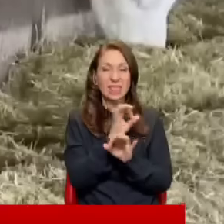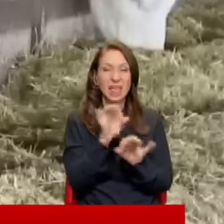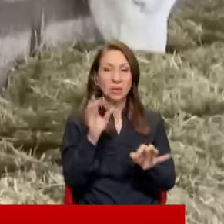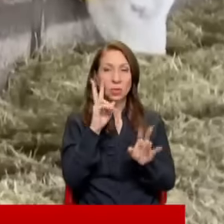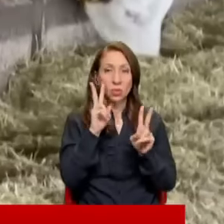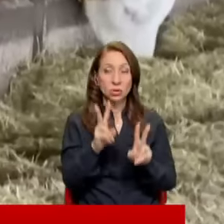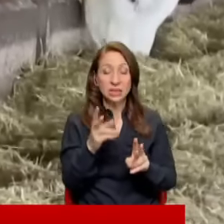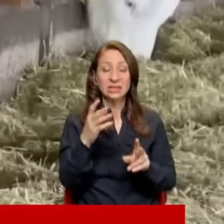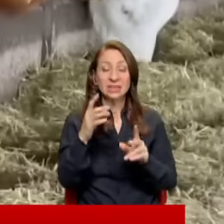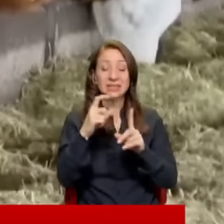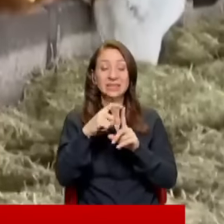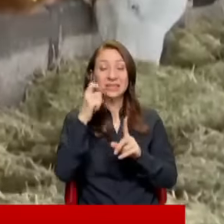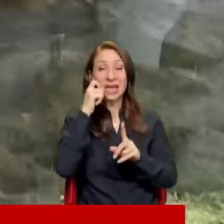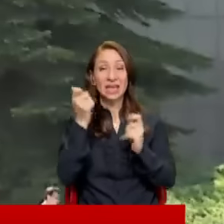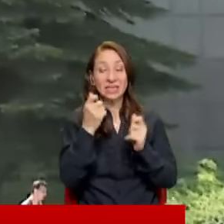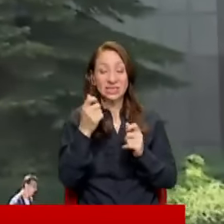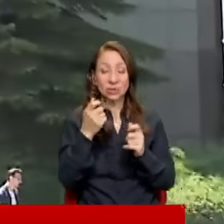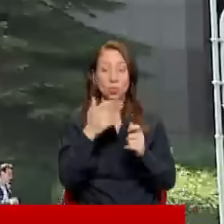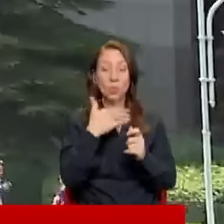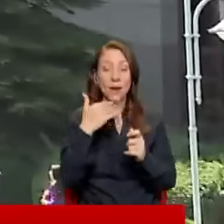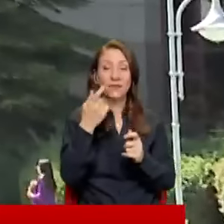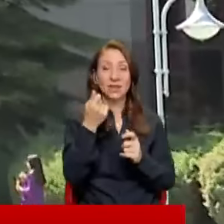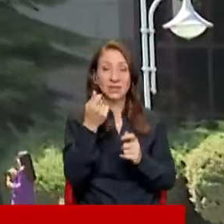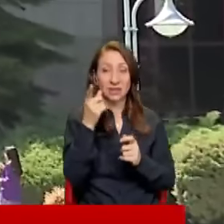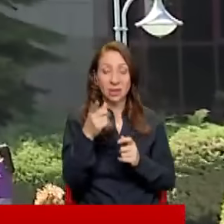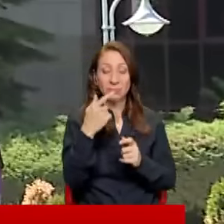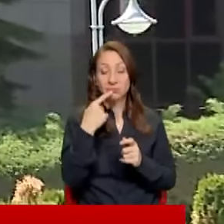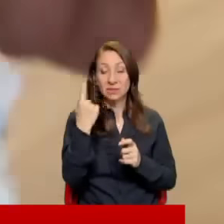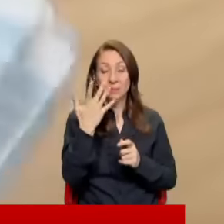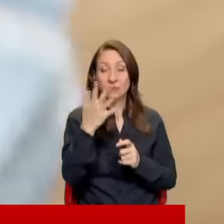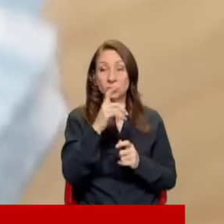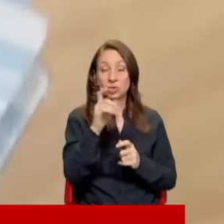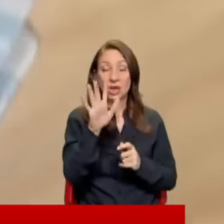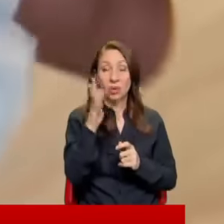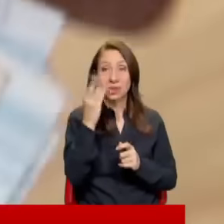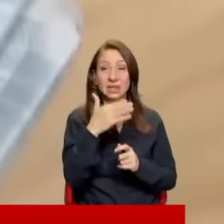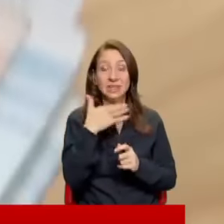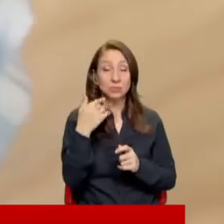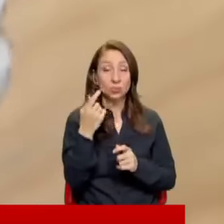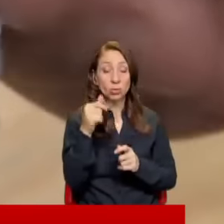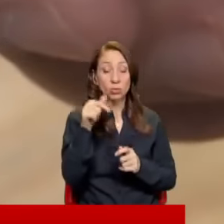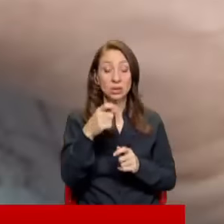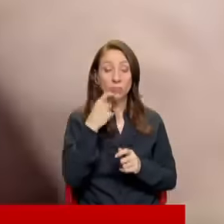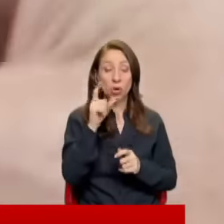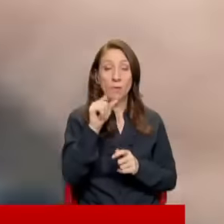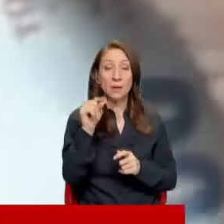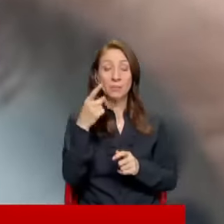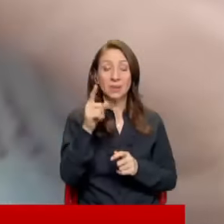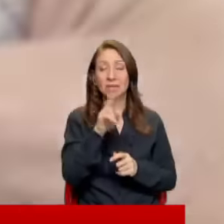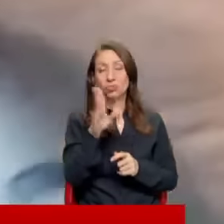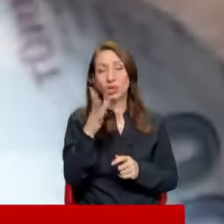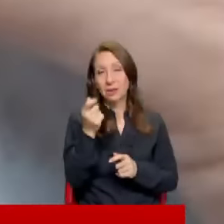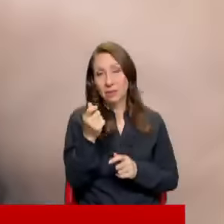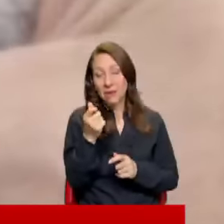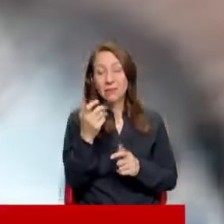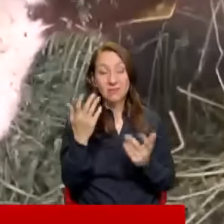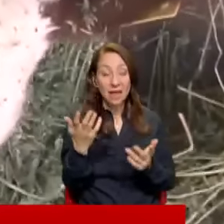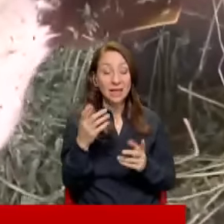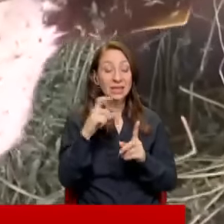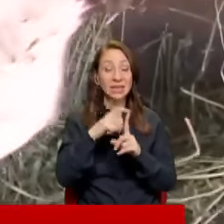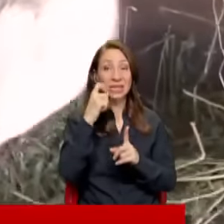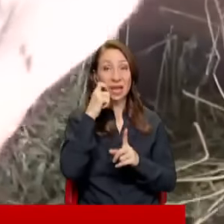göstergesi ise diyanetin kurban kesim Bedeli ücretleri geçen sene 5.950 L olan kesim ücreti Bu yıl 11.750 L yani